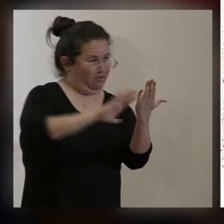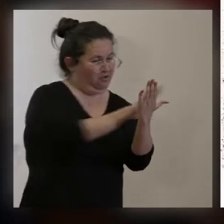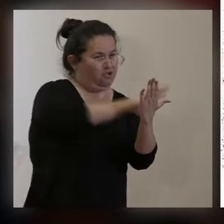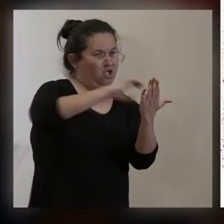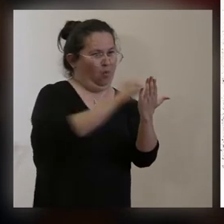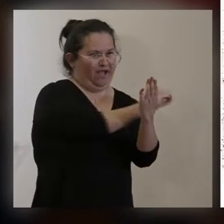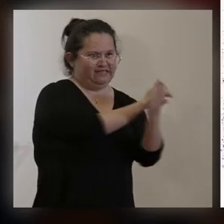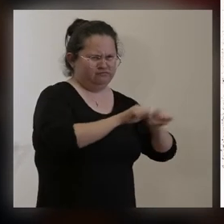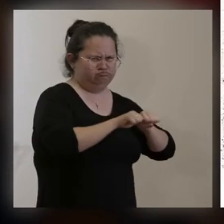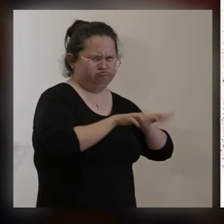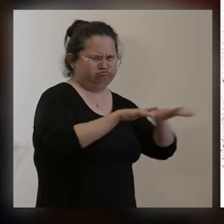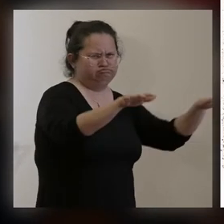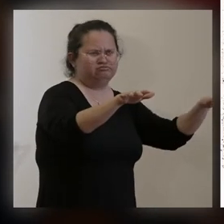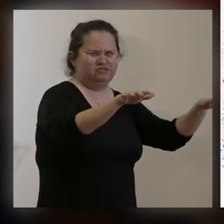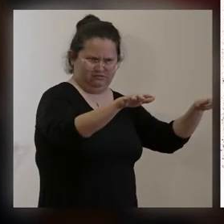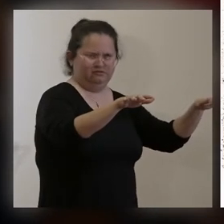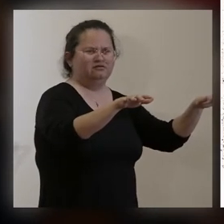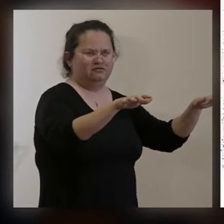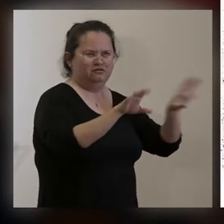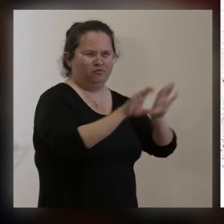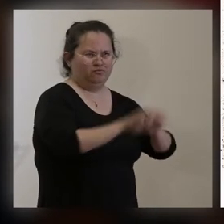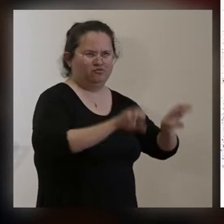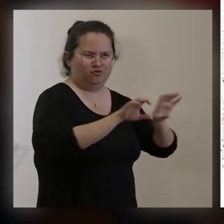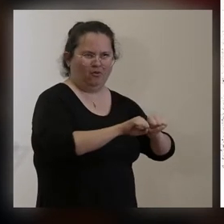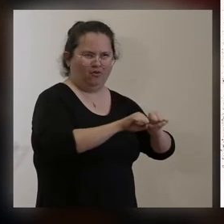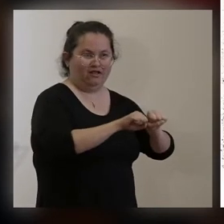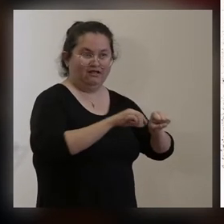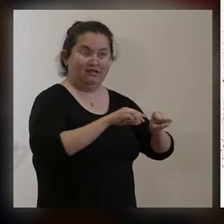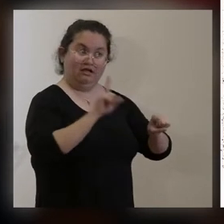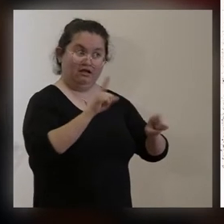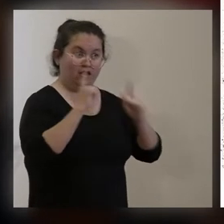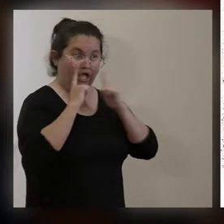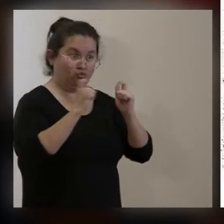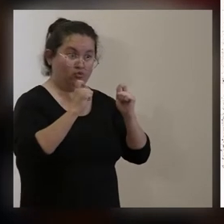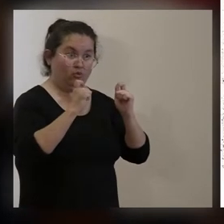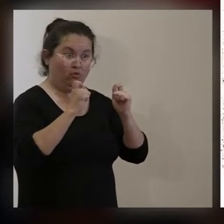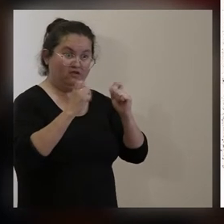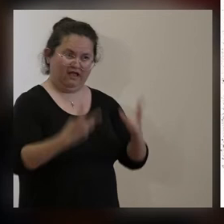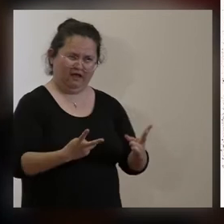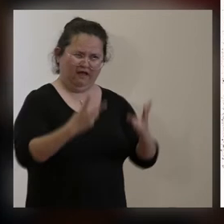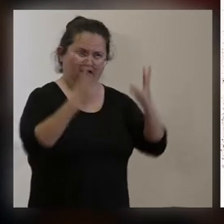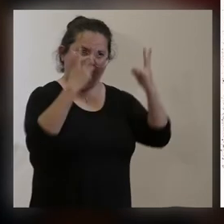occidentale. Faites attention, c'est un tissu de luxe.